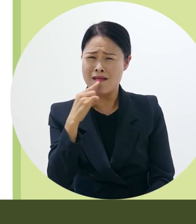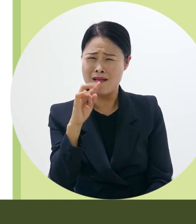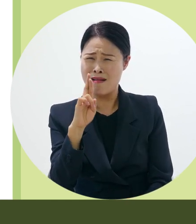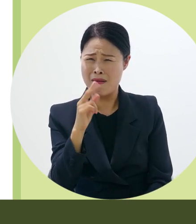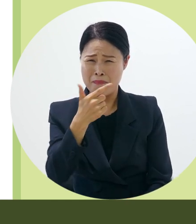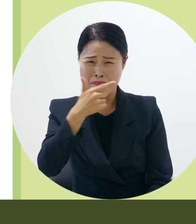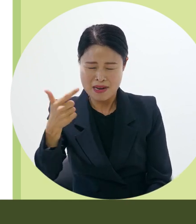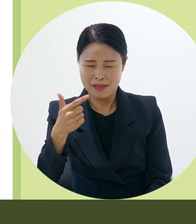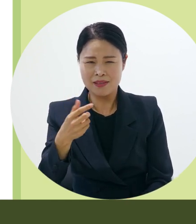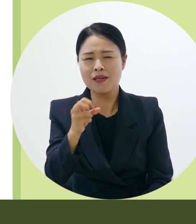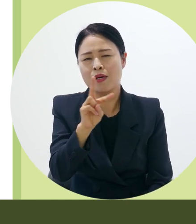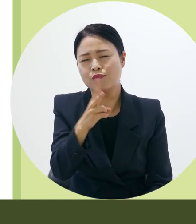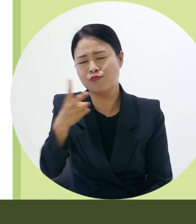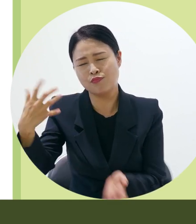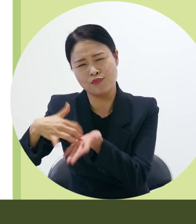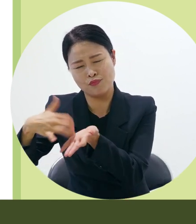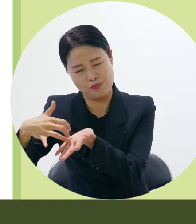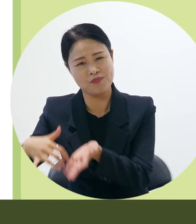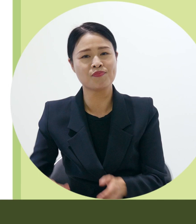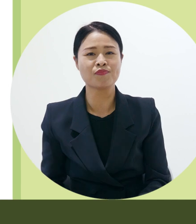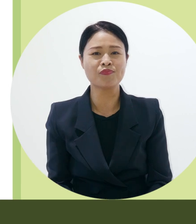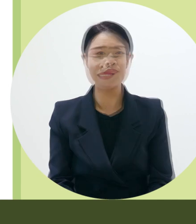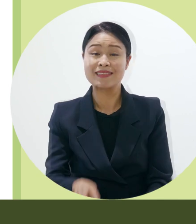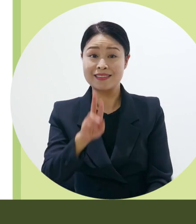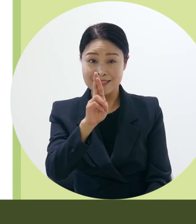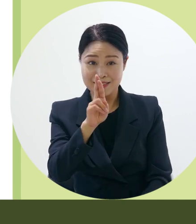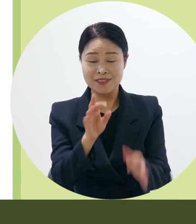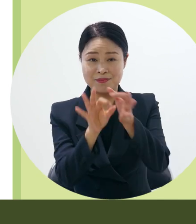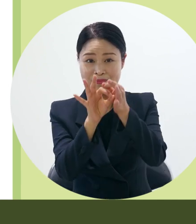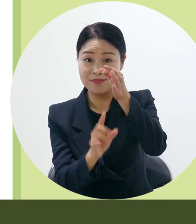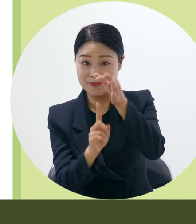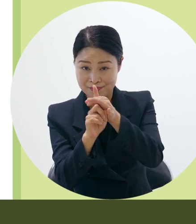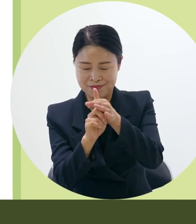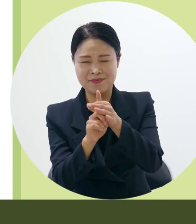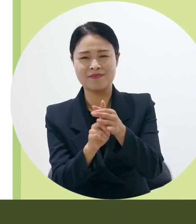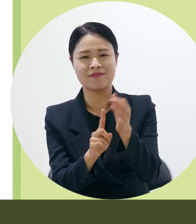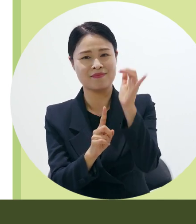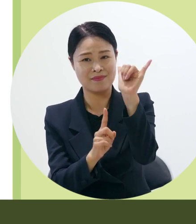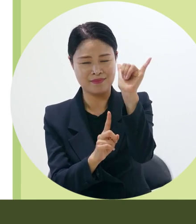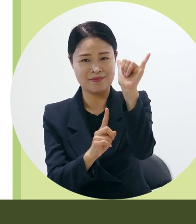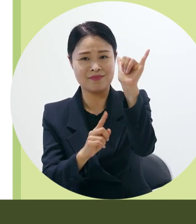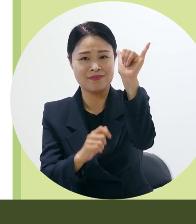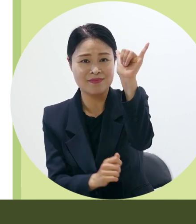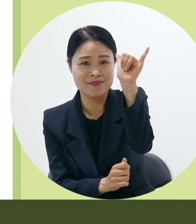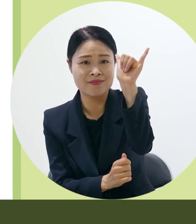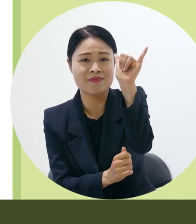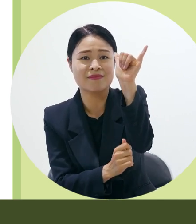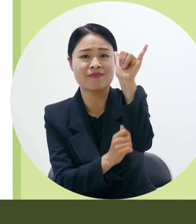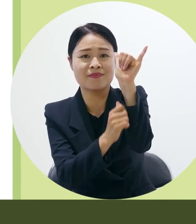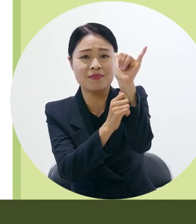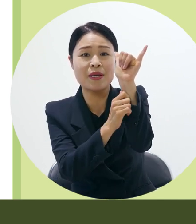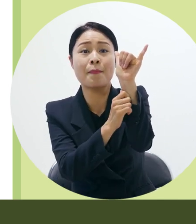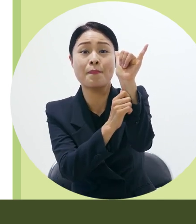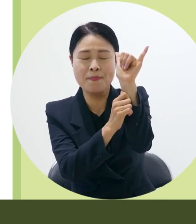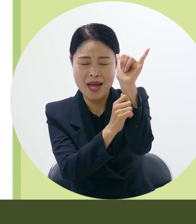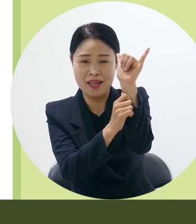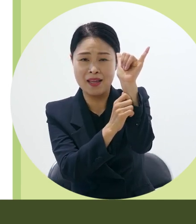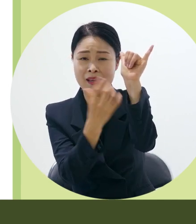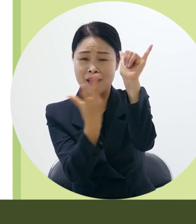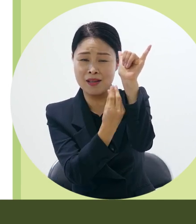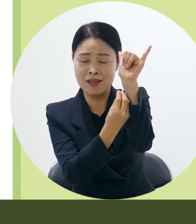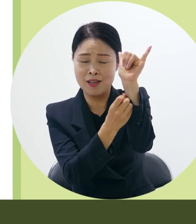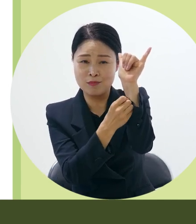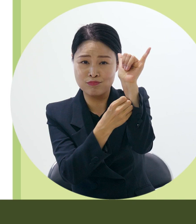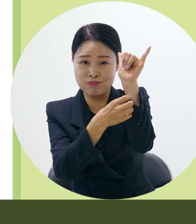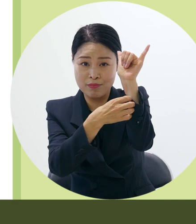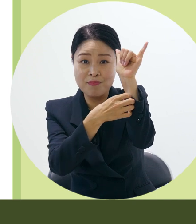때는 횟수를 늘립니다. 삽입 시에는 어플리케이터를 이용해 질내 삽입하고